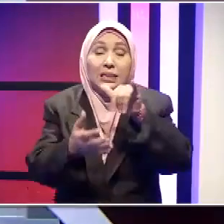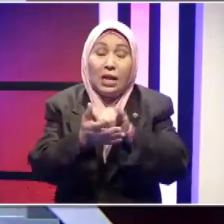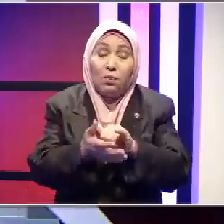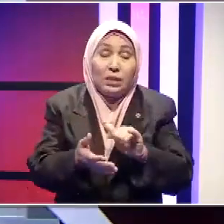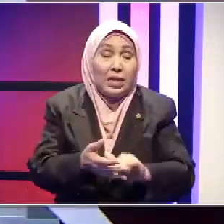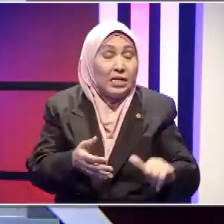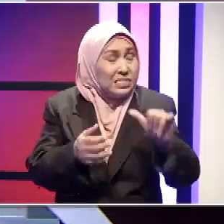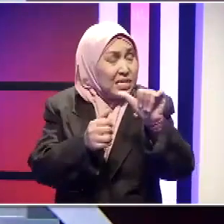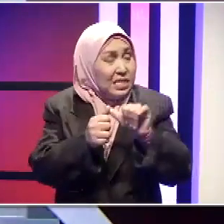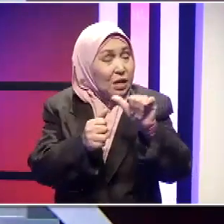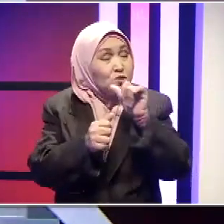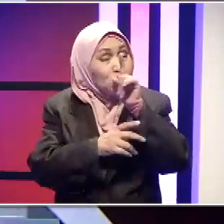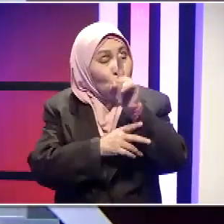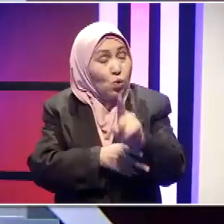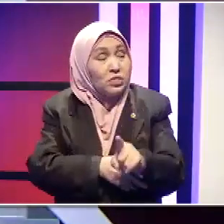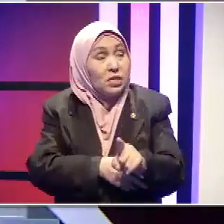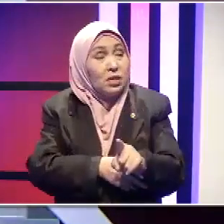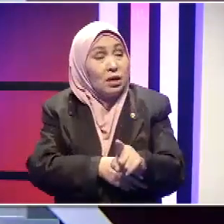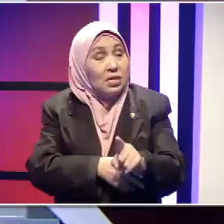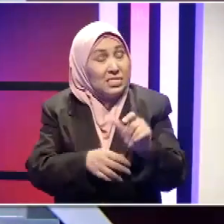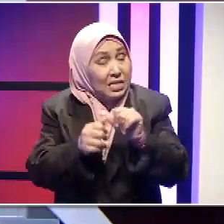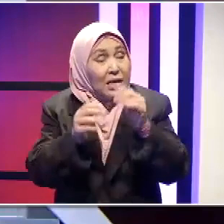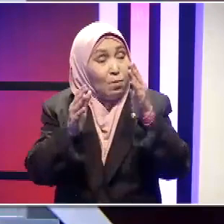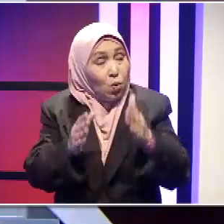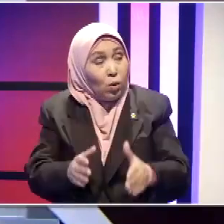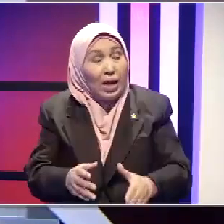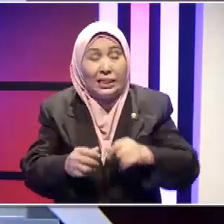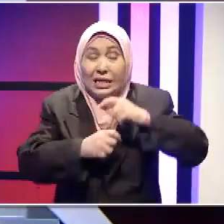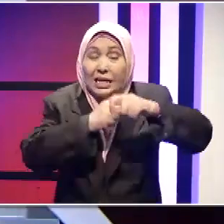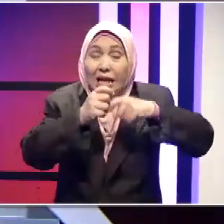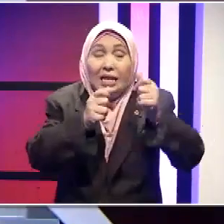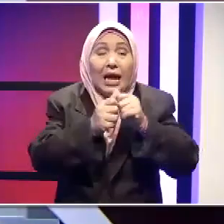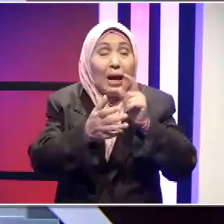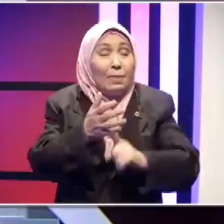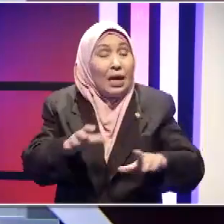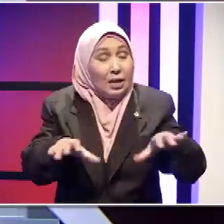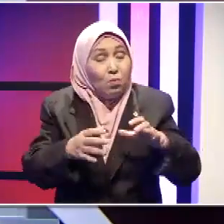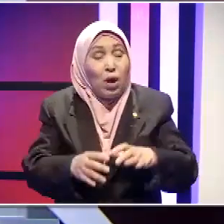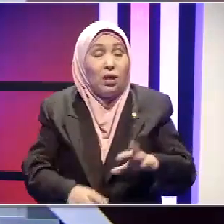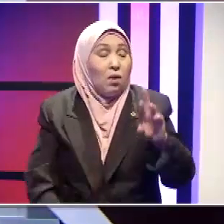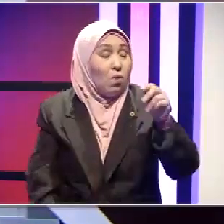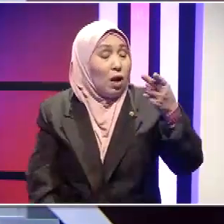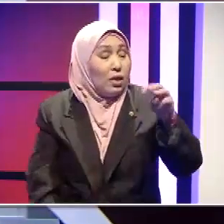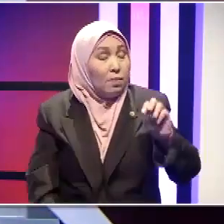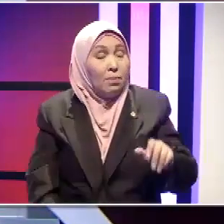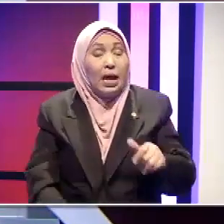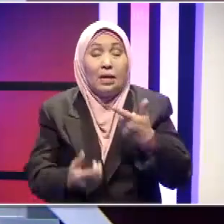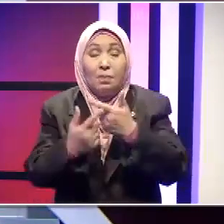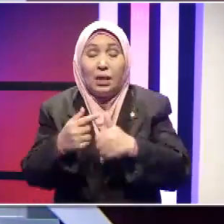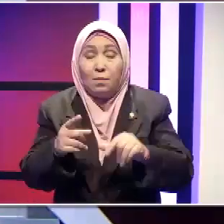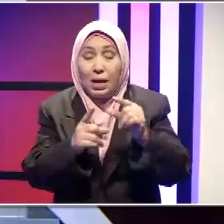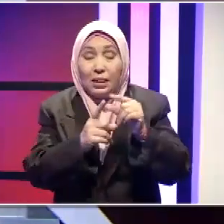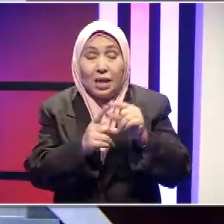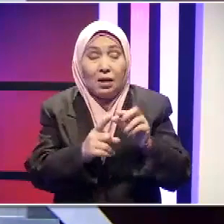the dan Sesungguhnya setiap orang terikat dengan aku yang dikerjakannya Rohit nih depan rohmu salahmu